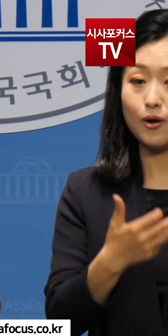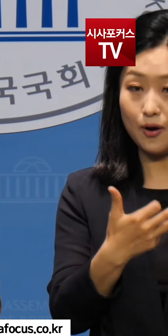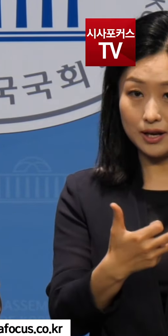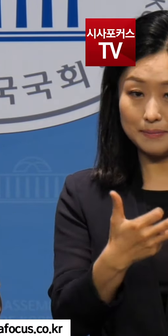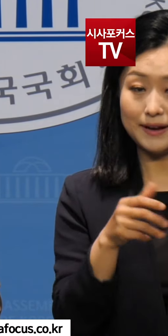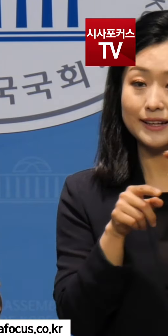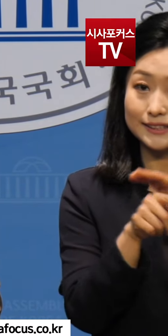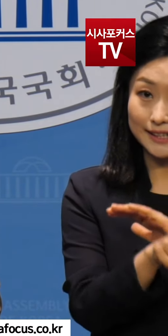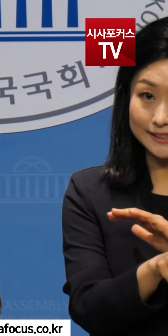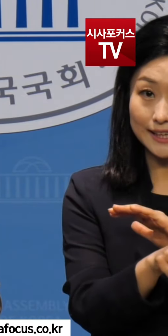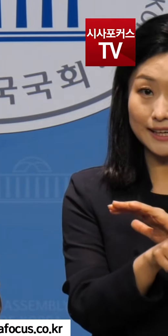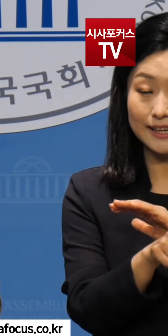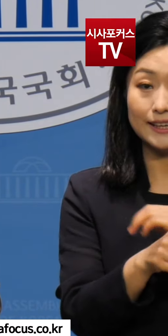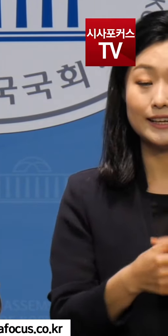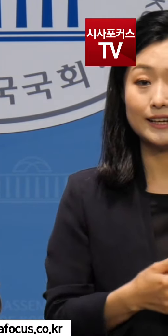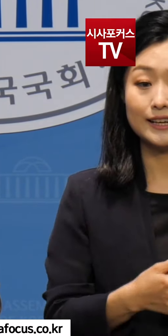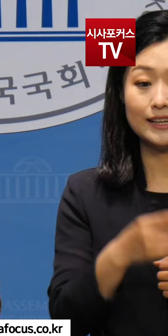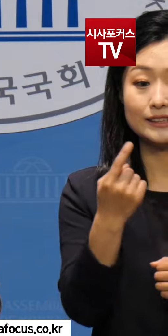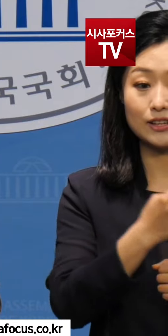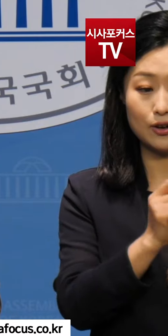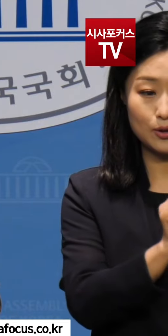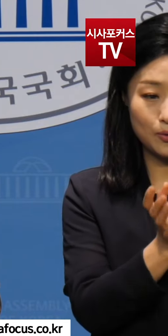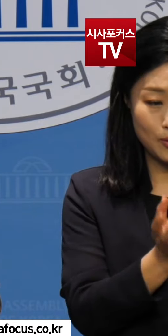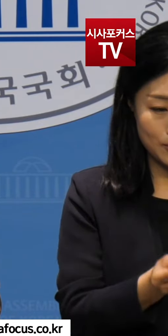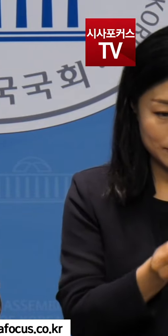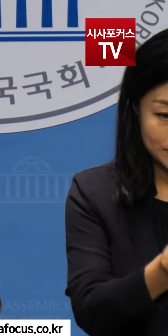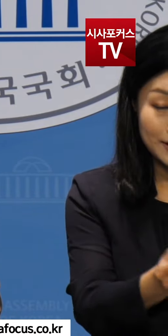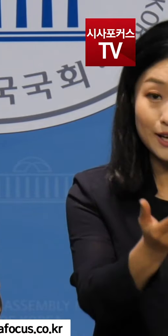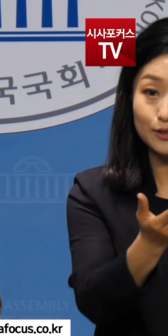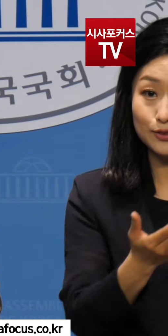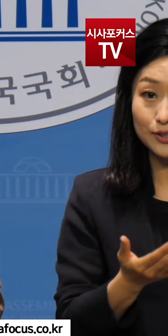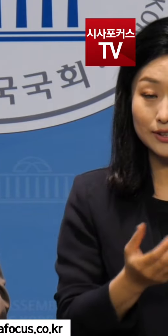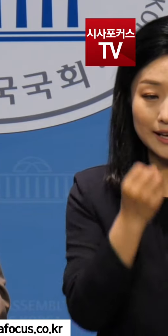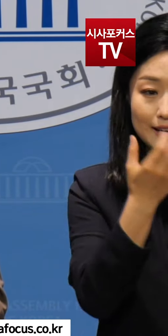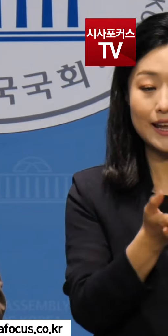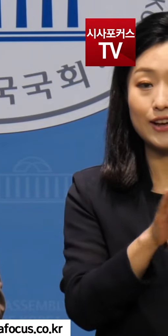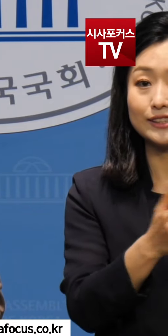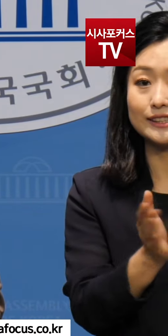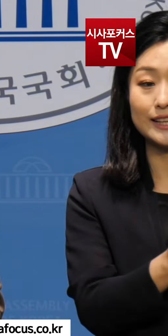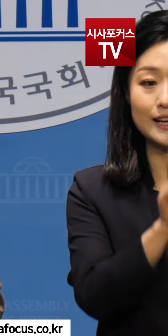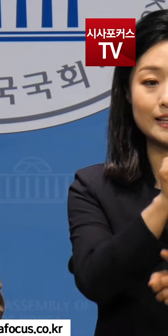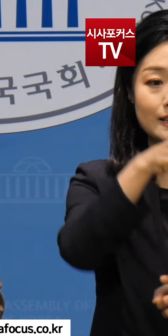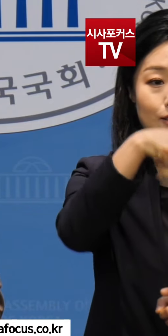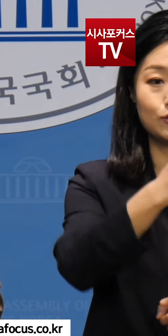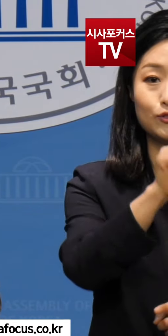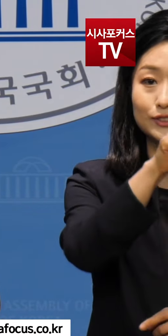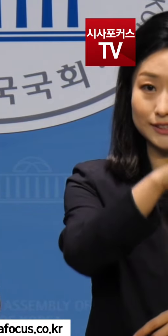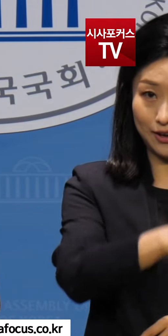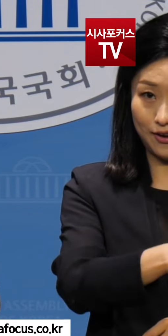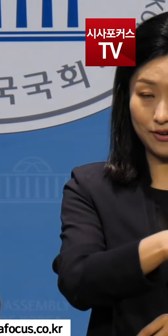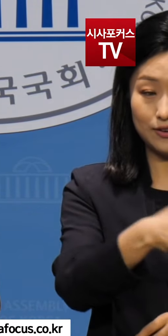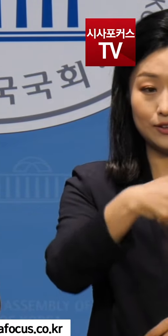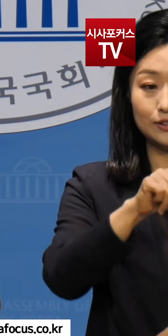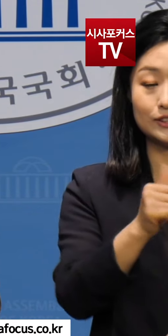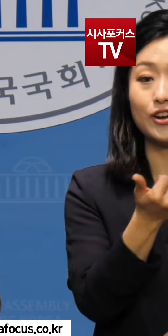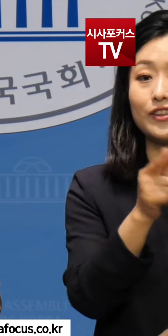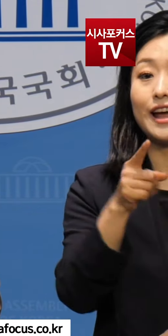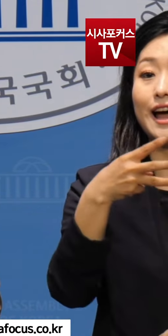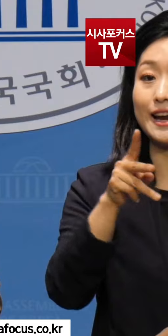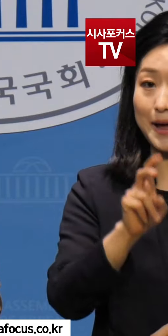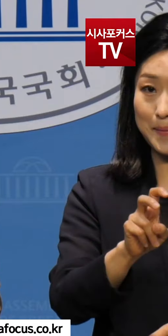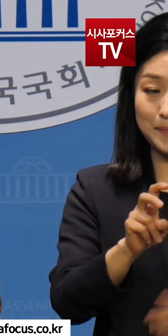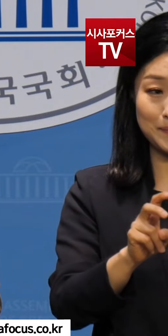민주묘역을 찾아 일천송이의 국화를 헌화해 주신 개혁신당 이준석, 천하람 의원님